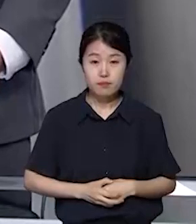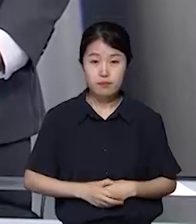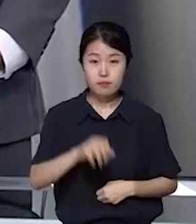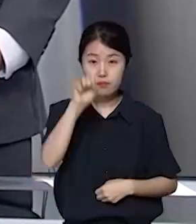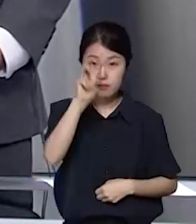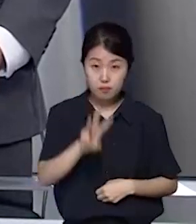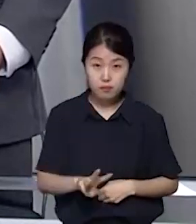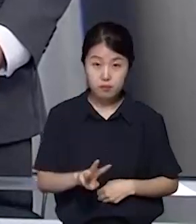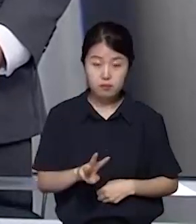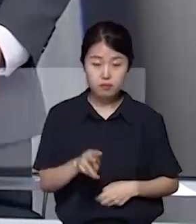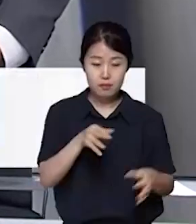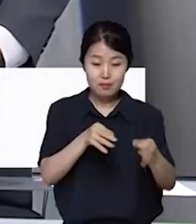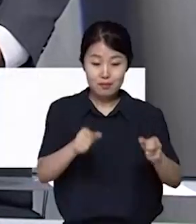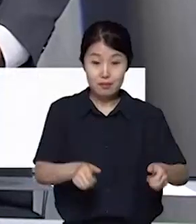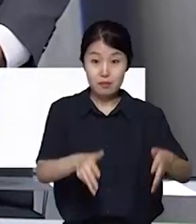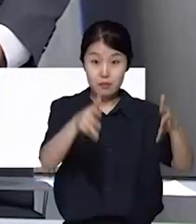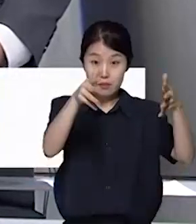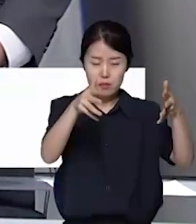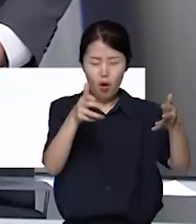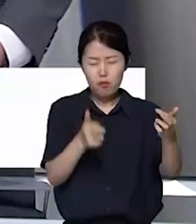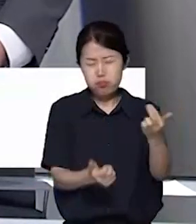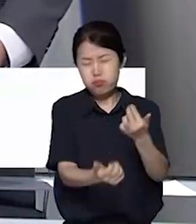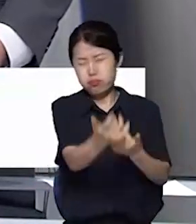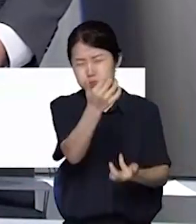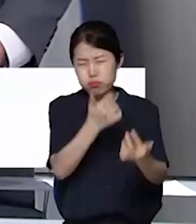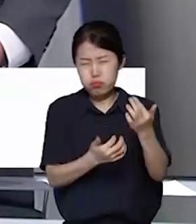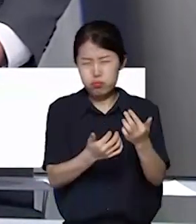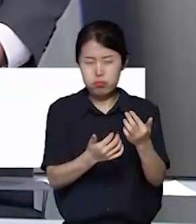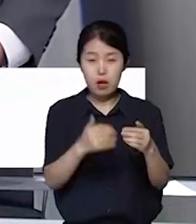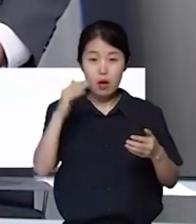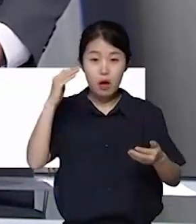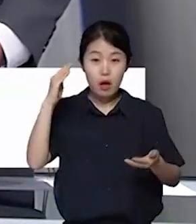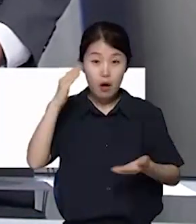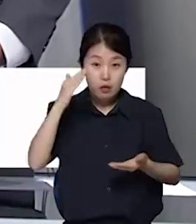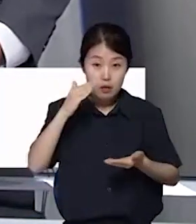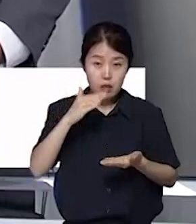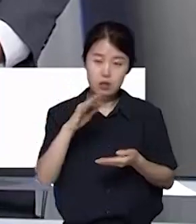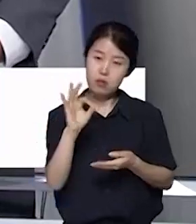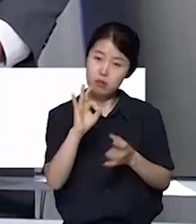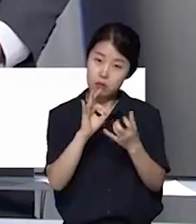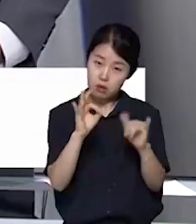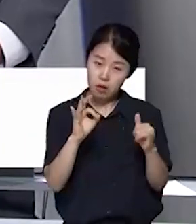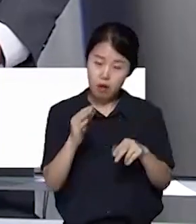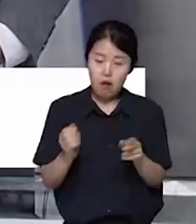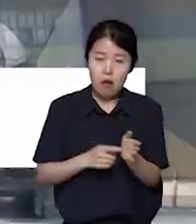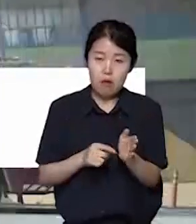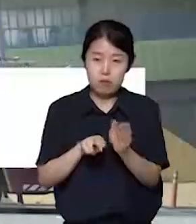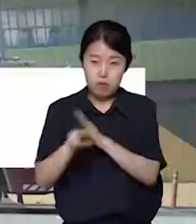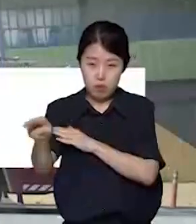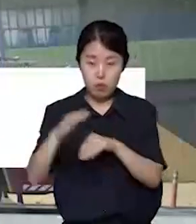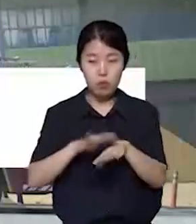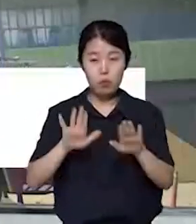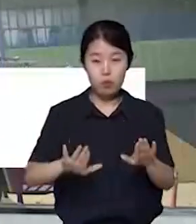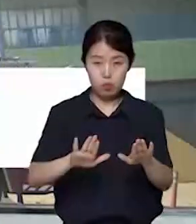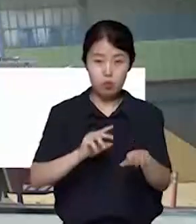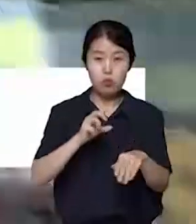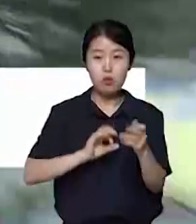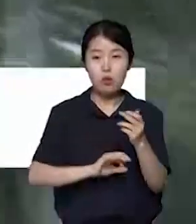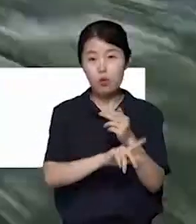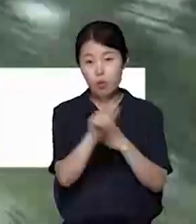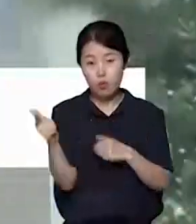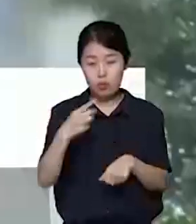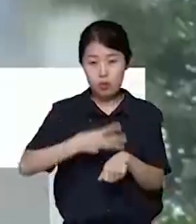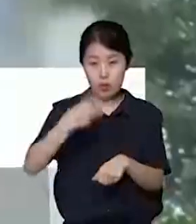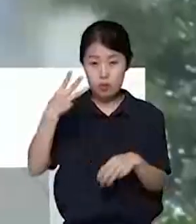광주의 한 상가 건물에서 불이 나 학원생 등 10여 명이 긴급 대피하는 소동이 빚어졌습니다. 오늘 오후 3시 55분쯤 광주